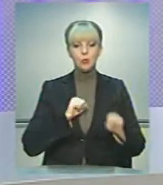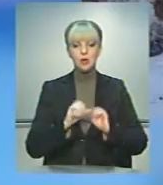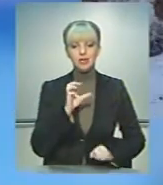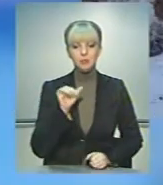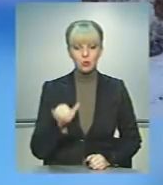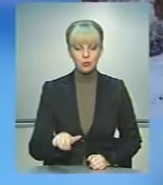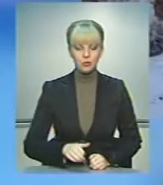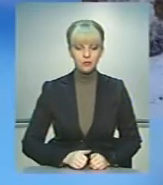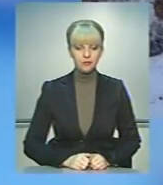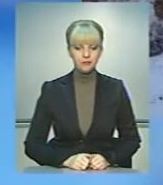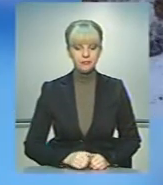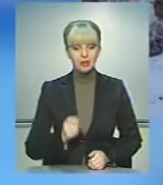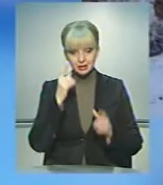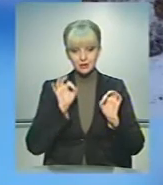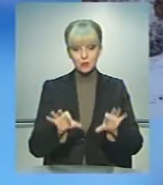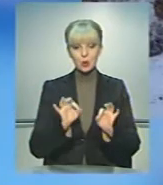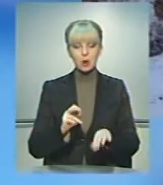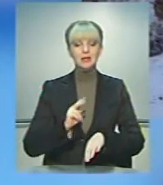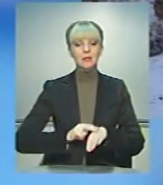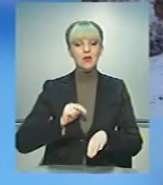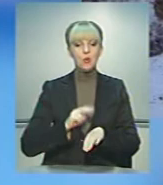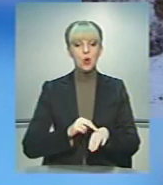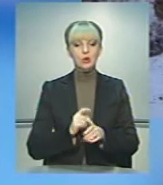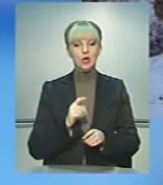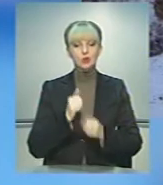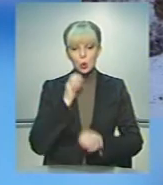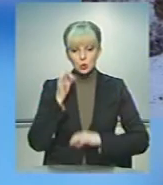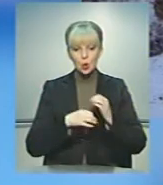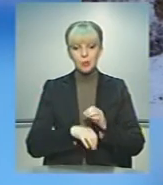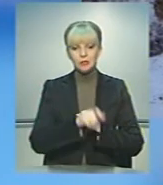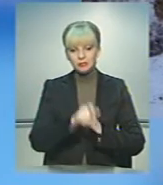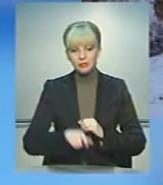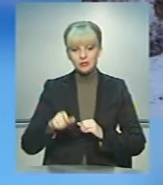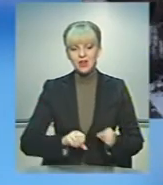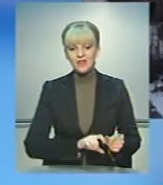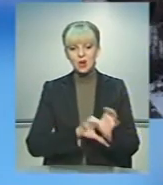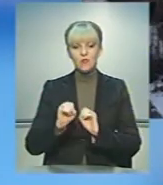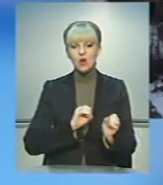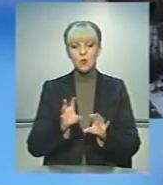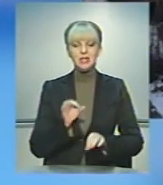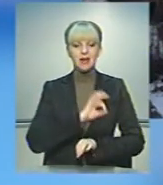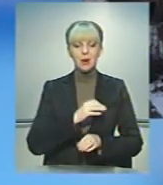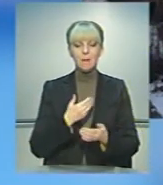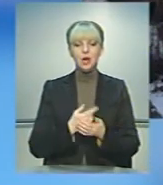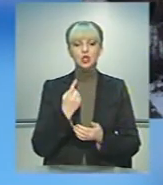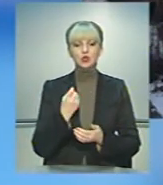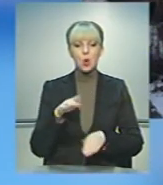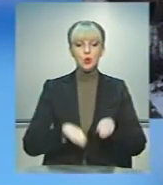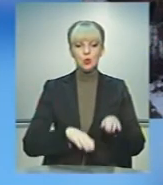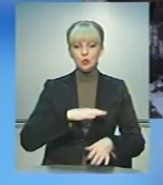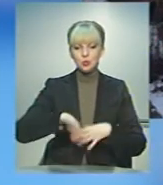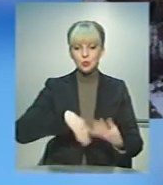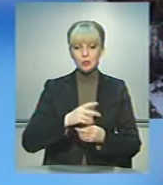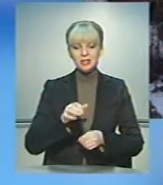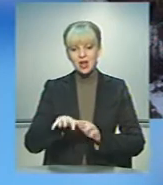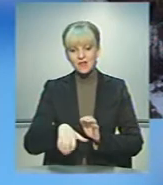СБУ. За інформацією правоохоронців, щодоби зловмисники вивозили та реалізовували майже 100 тонн суміші.